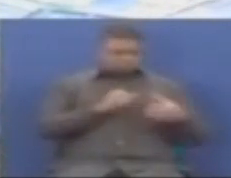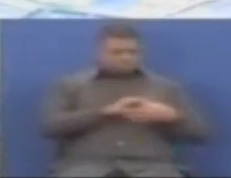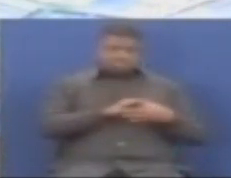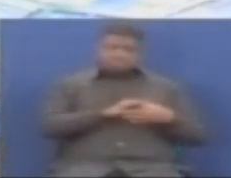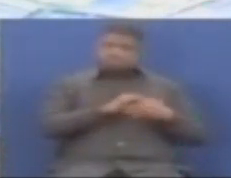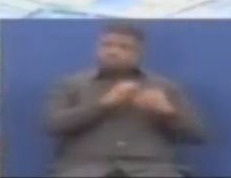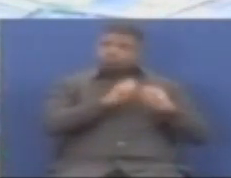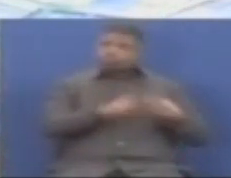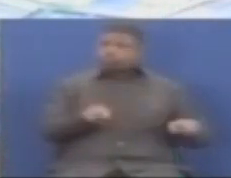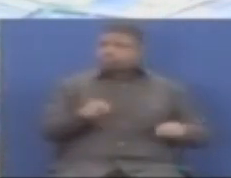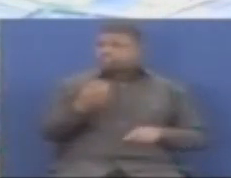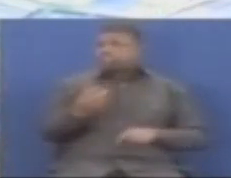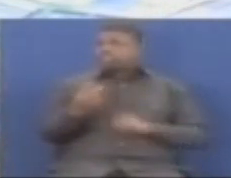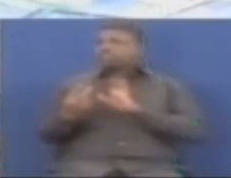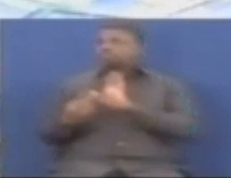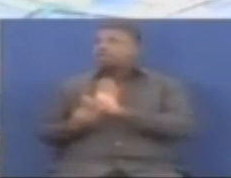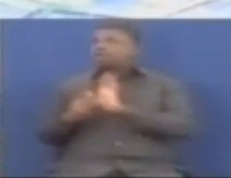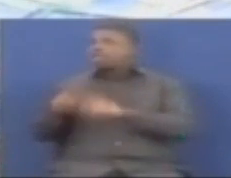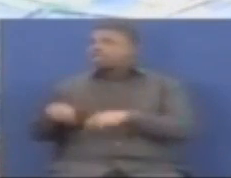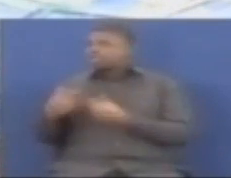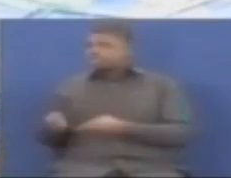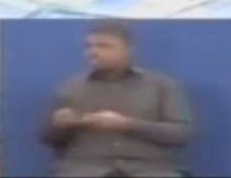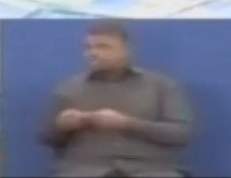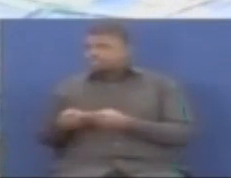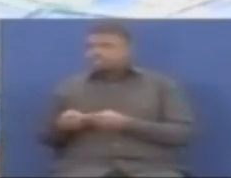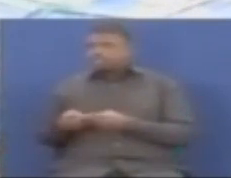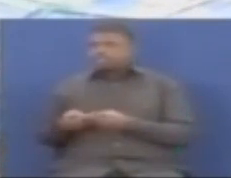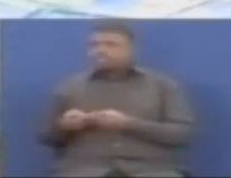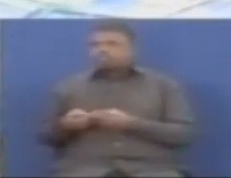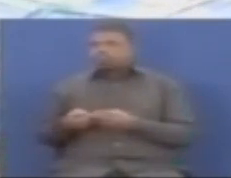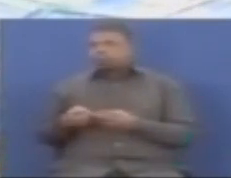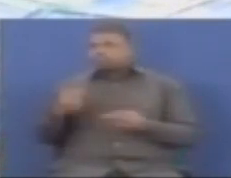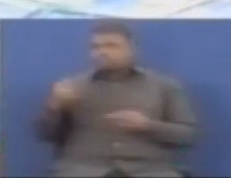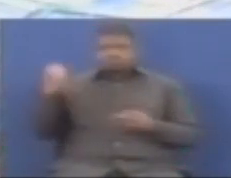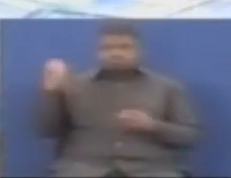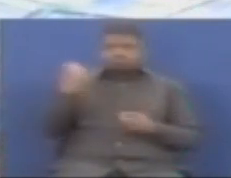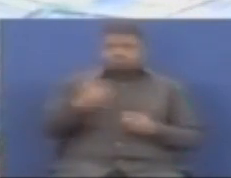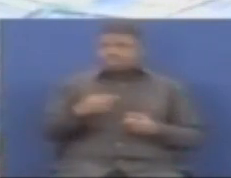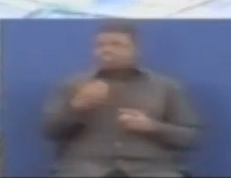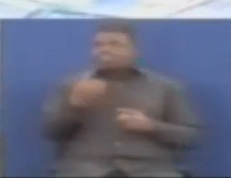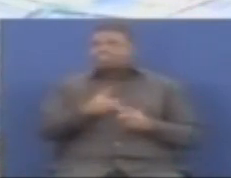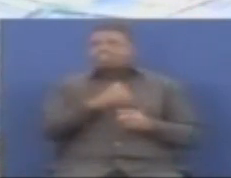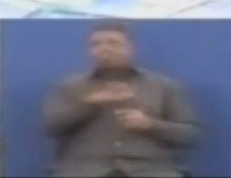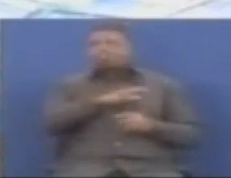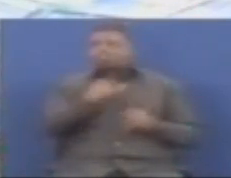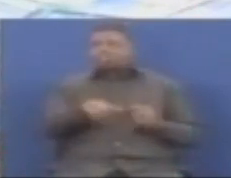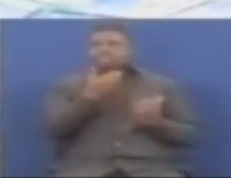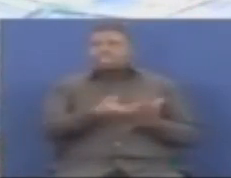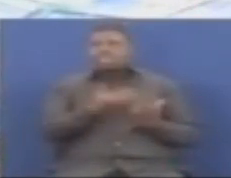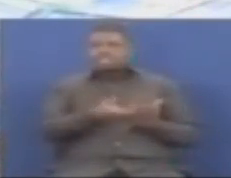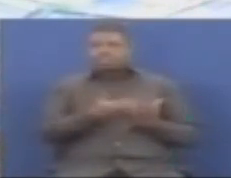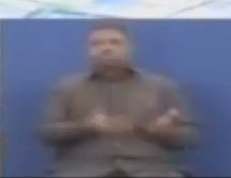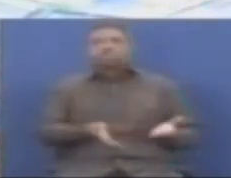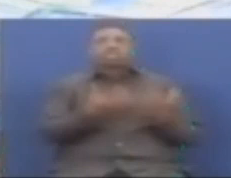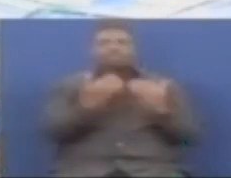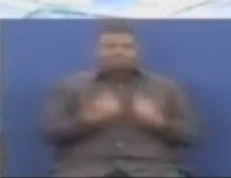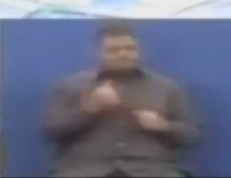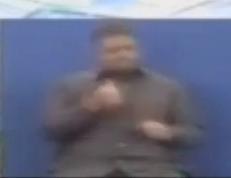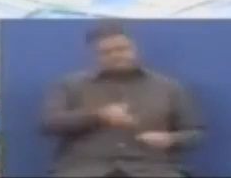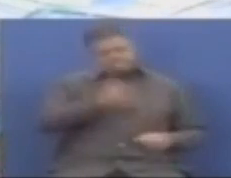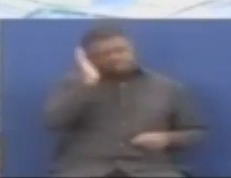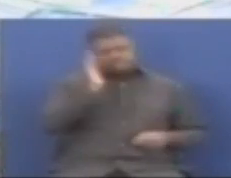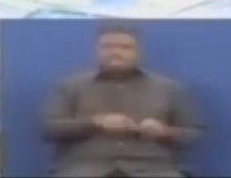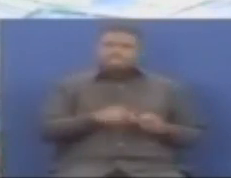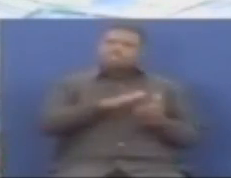ni tofauti na 2027. Lakini ili tuweze kushambulia vijiji vyote vipelekewe umeme haraka iwezekanavyo, serikali